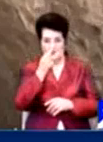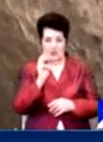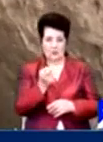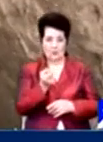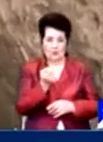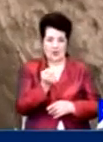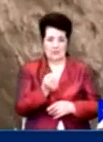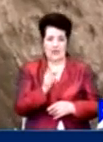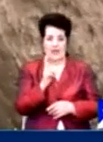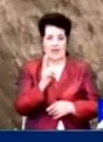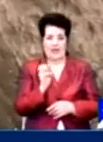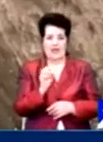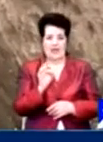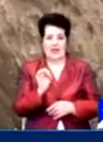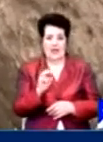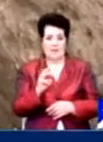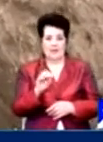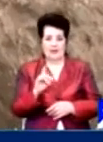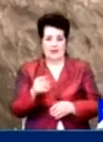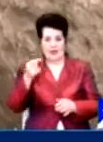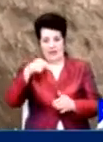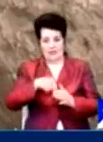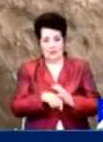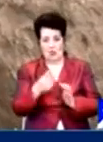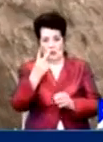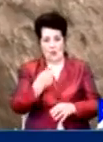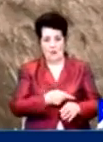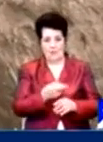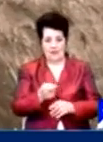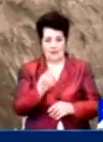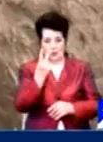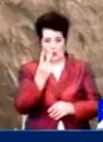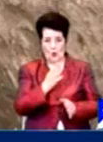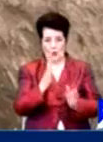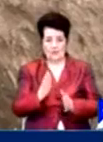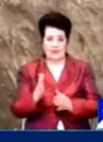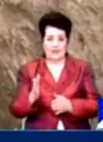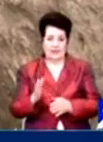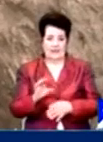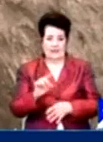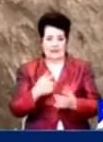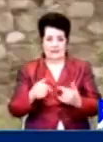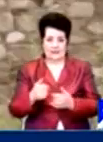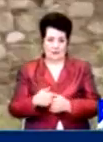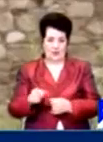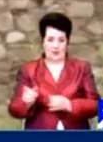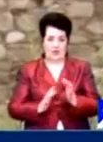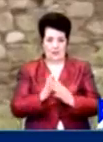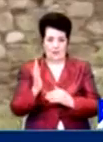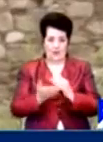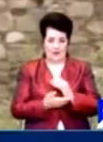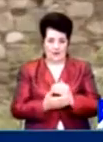bucăți de ceramică. Săpăturile au fost făcute la adâncime de peste 2 metri în 2 sectoare ale parcului din preajma cetății Soroca. Aici